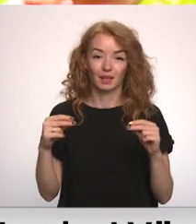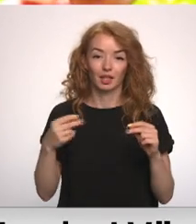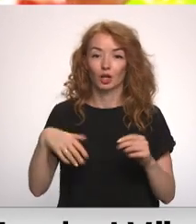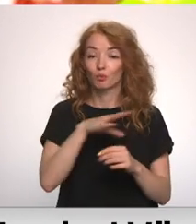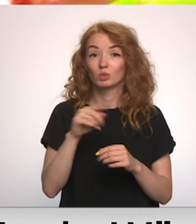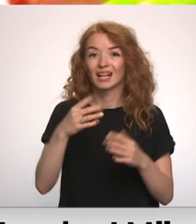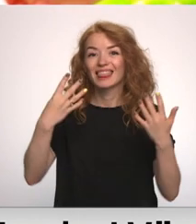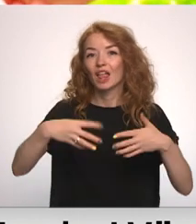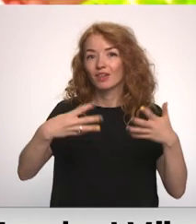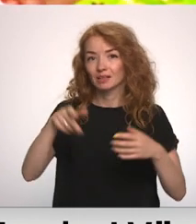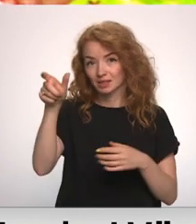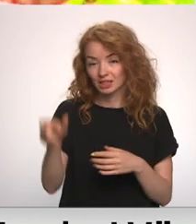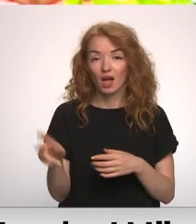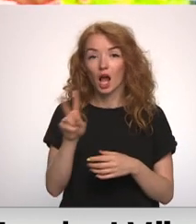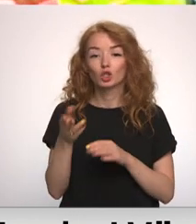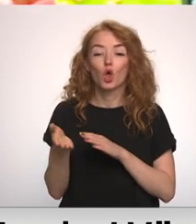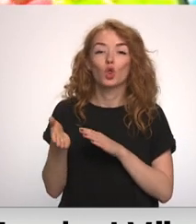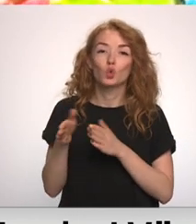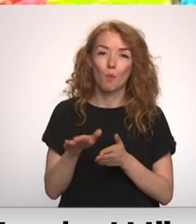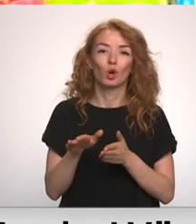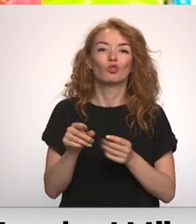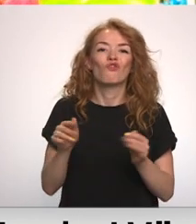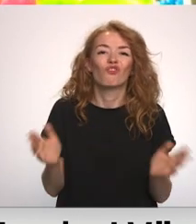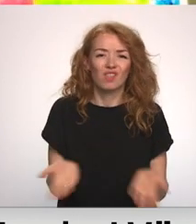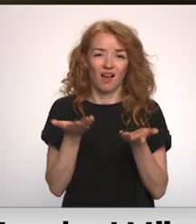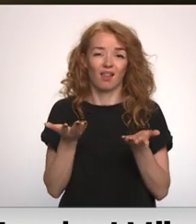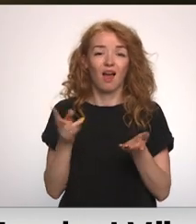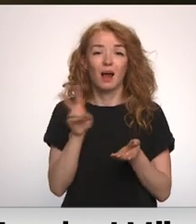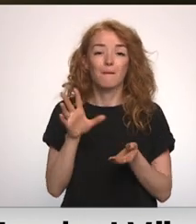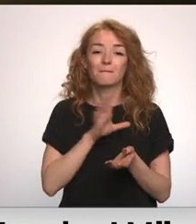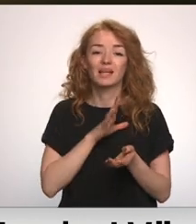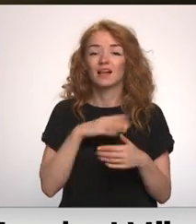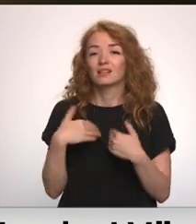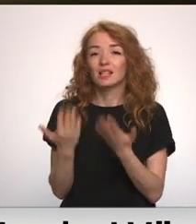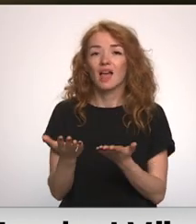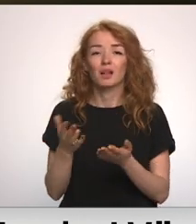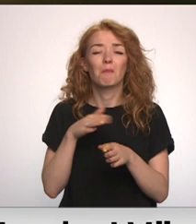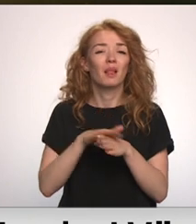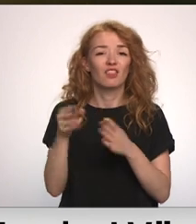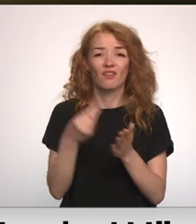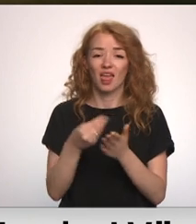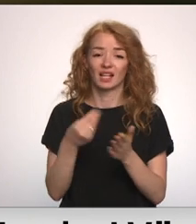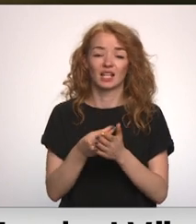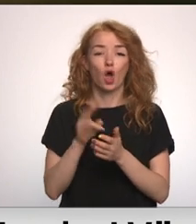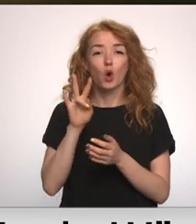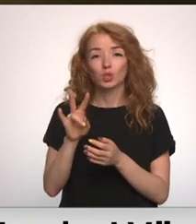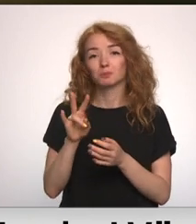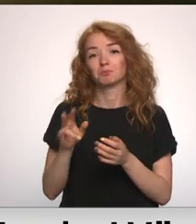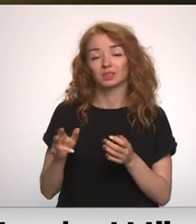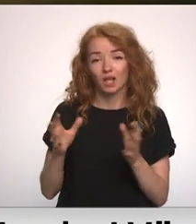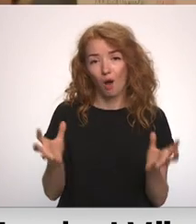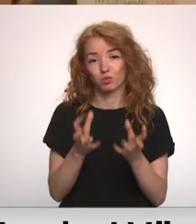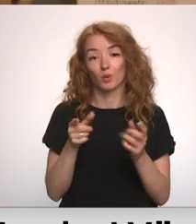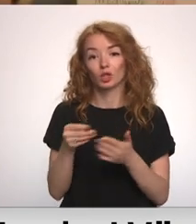ir 90 cilvēki, kas ir nomiruši citādāk, kuriem bija tiek sniegta pilnvērtīga hospisa aprūpa.